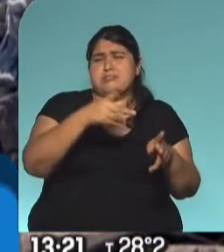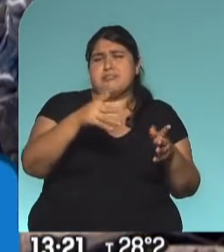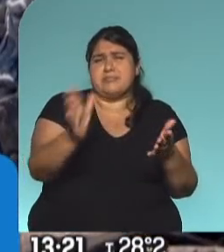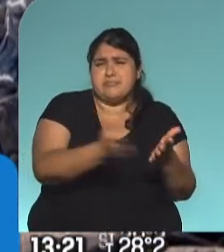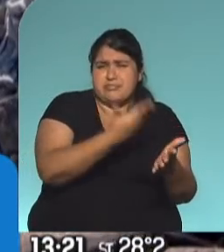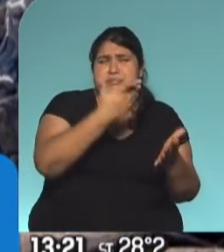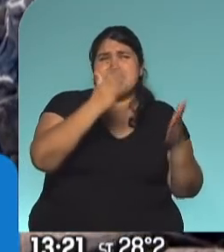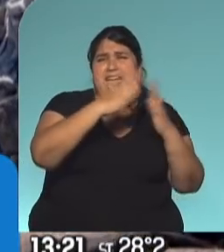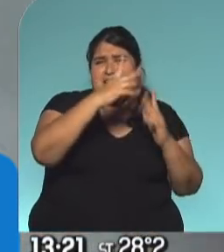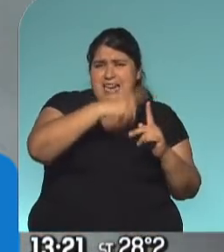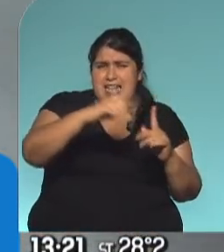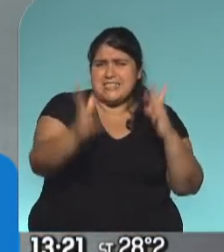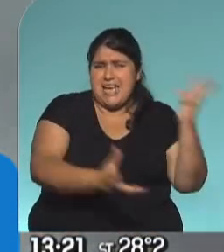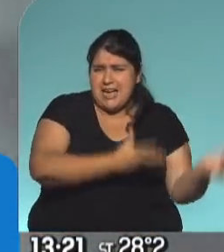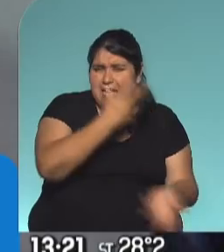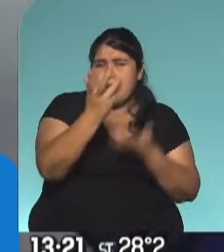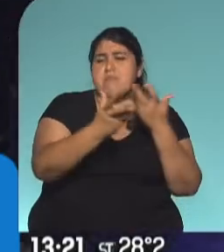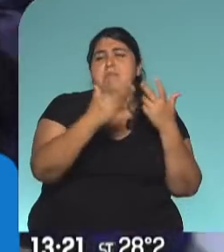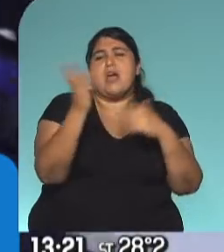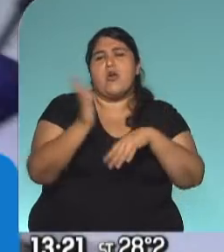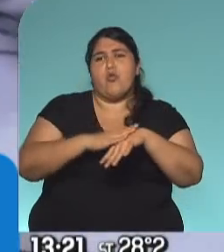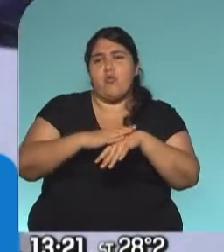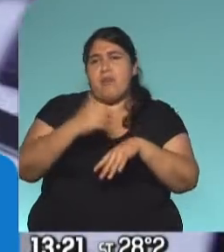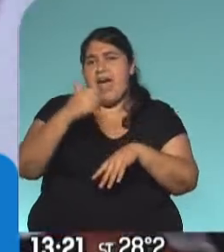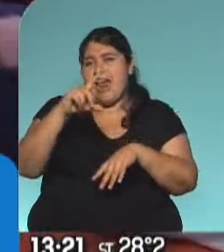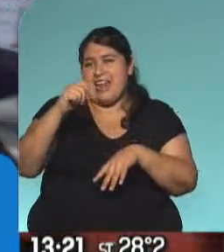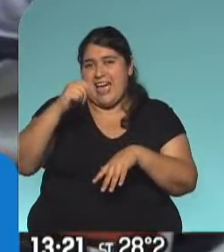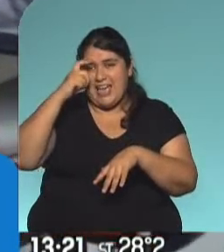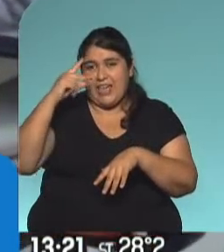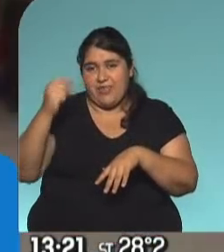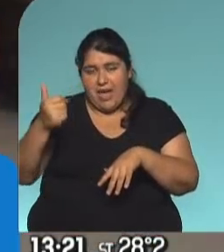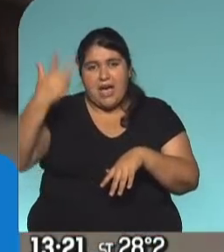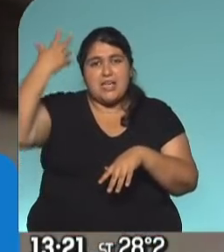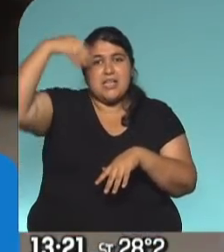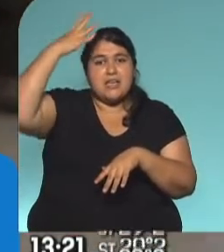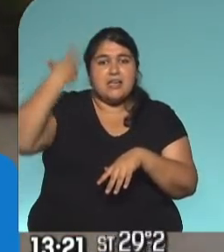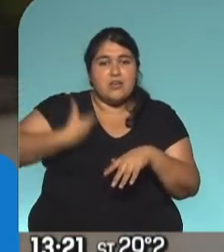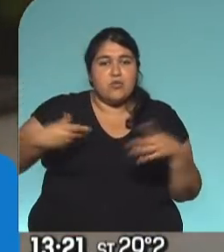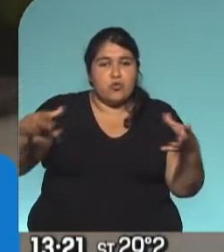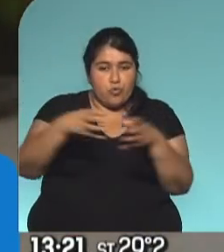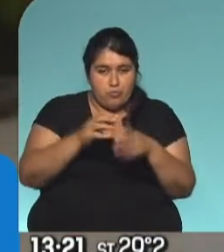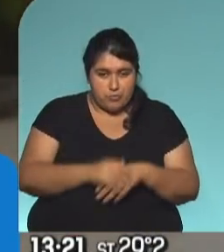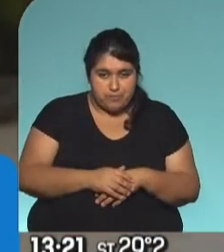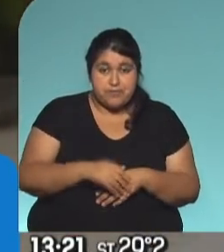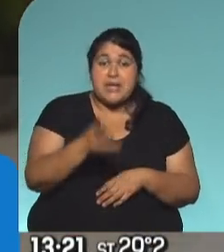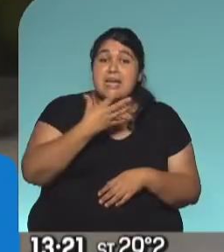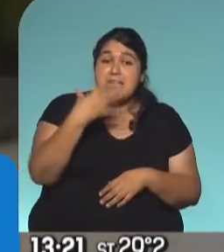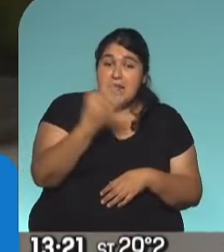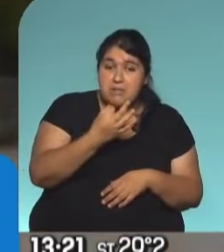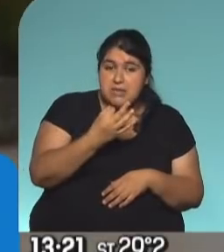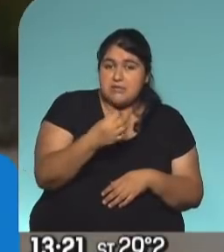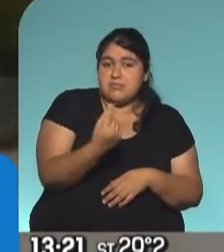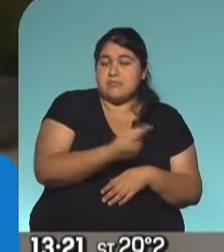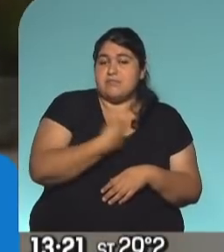de iglesias emprendidas por Al-Qaeda y la organización Estado Islámico. عندنا أمل كبير إنه